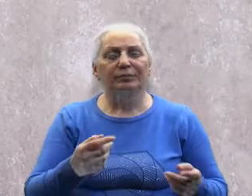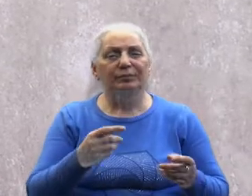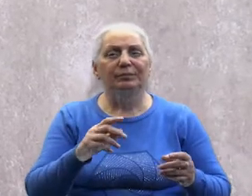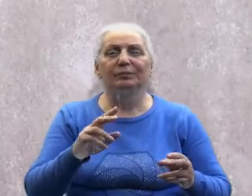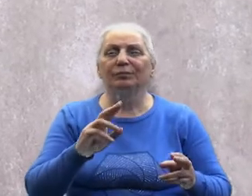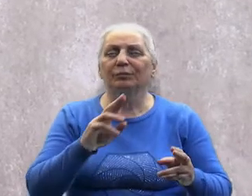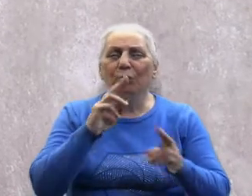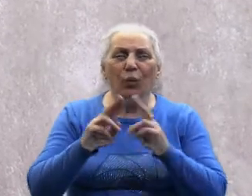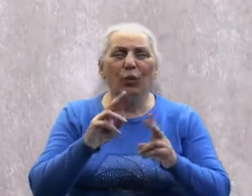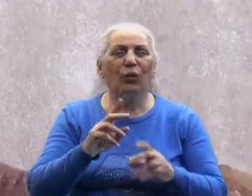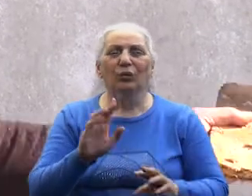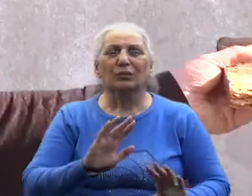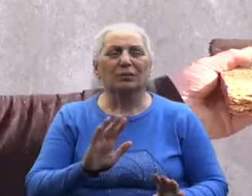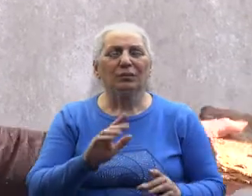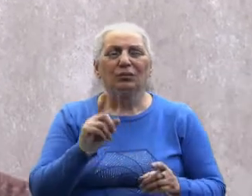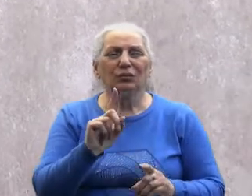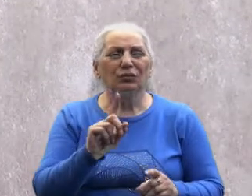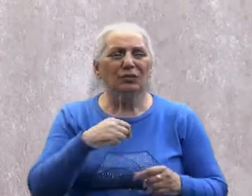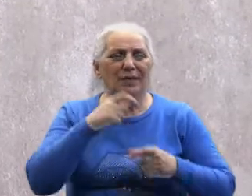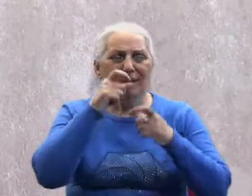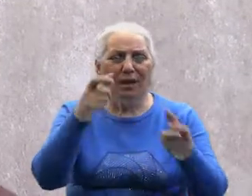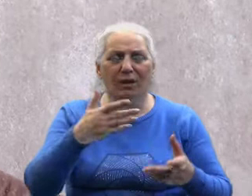բարձրաձայնելու, մտածել ենք, որ մի